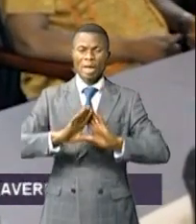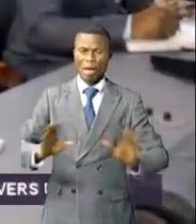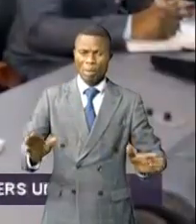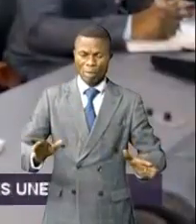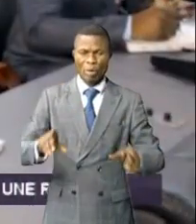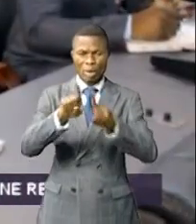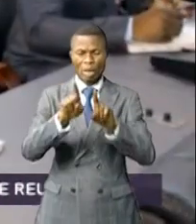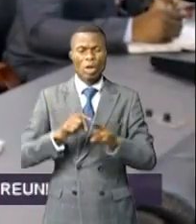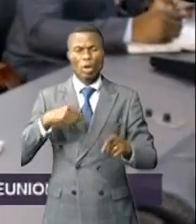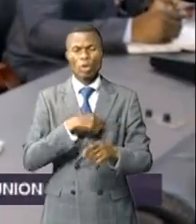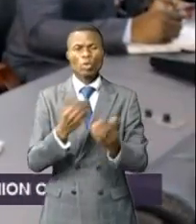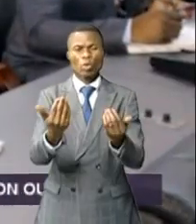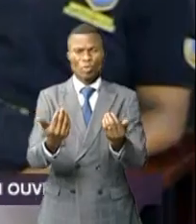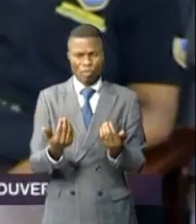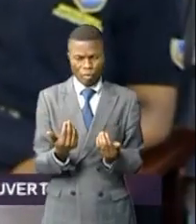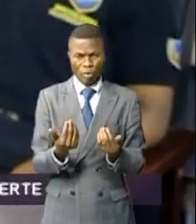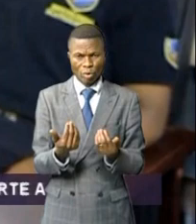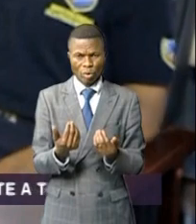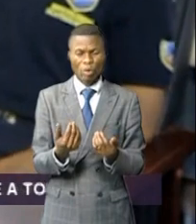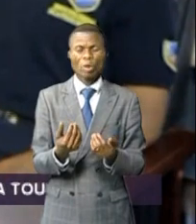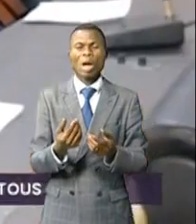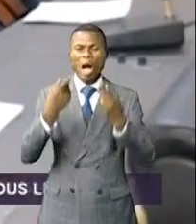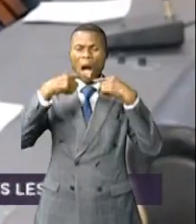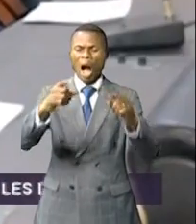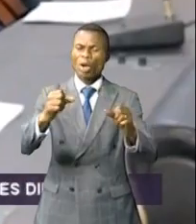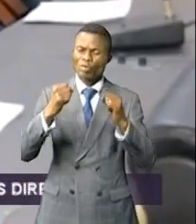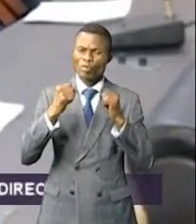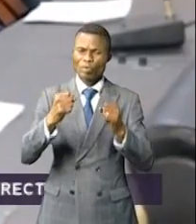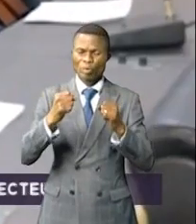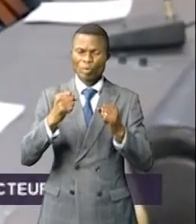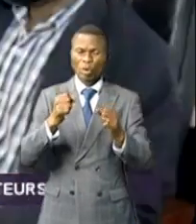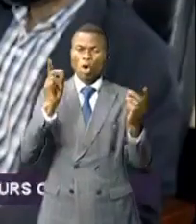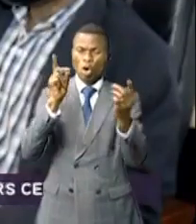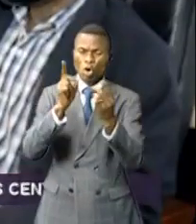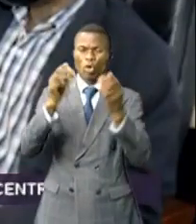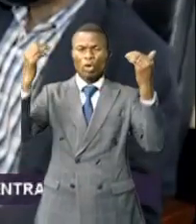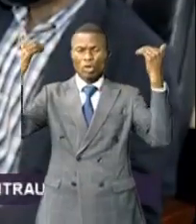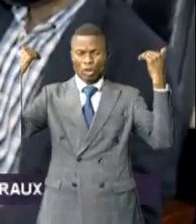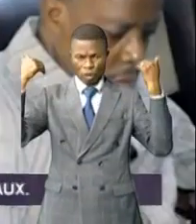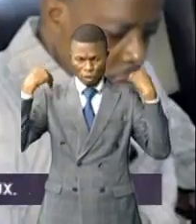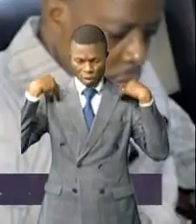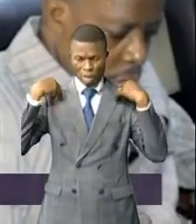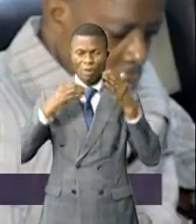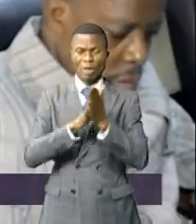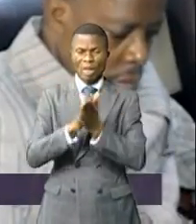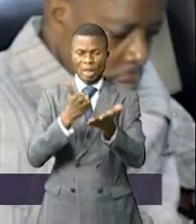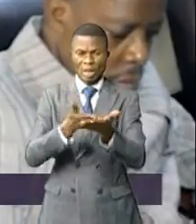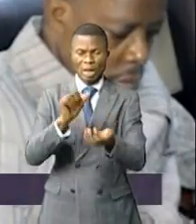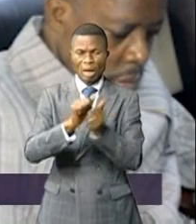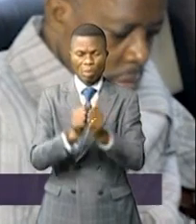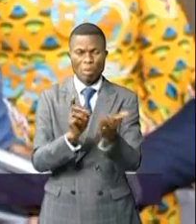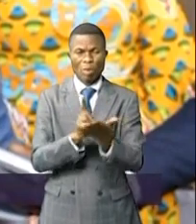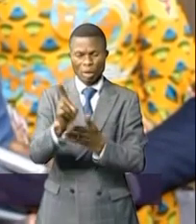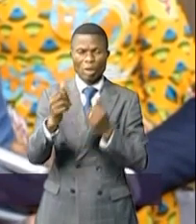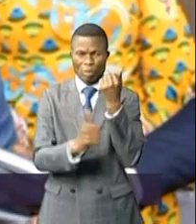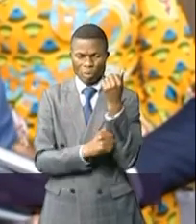et nous voulons aussi lancer un signal fort vis-à-vis des autorités concernées par la situation des droits de